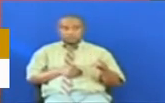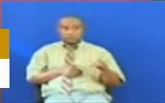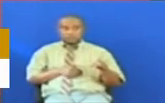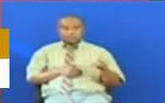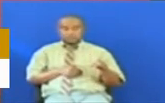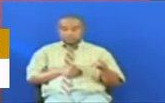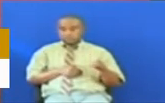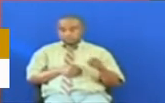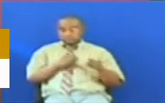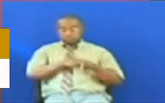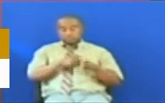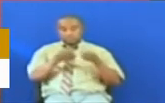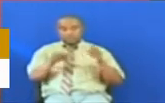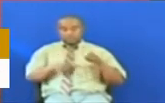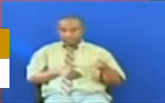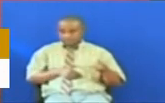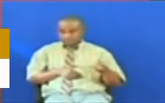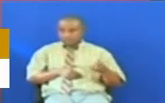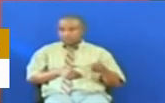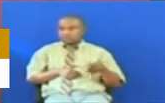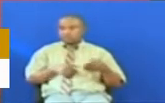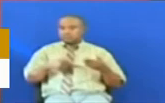muda mrefu. Mheshimiwa Spika,